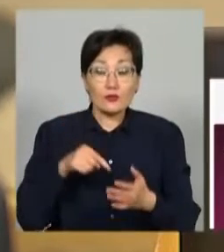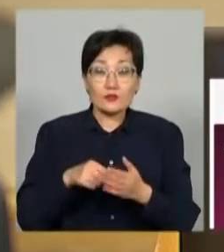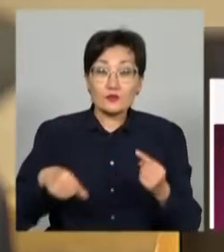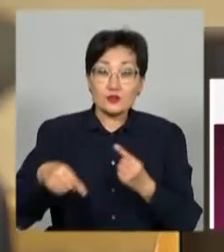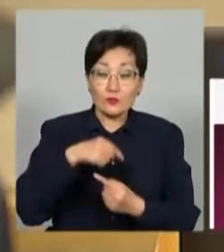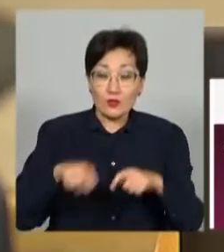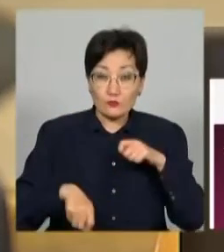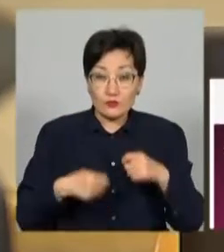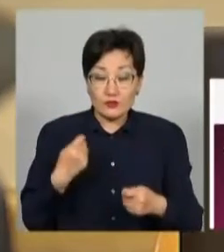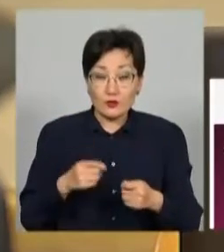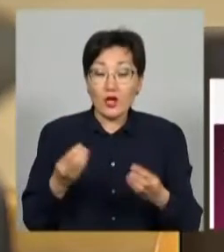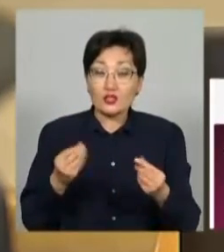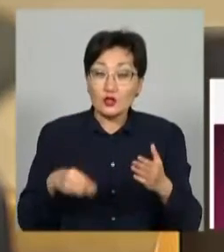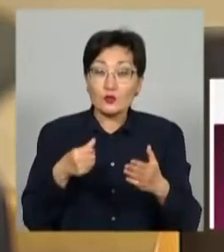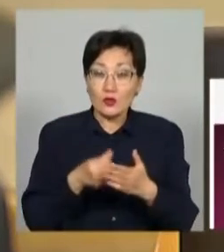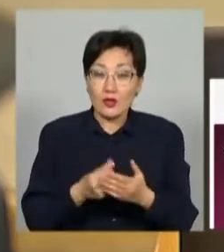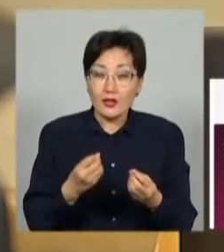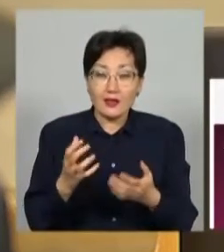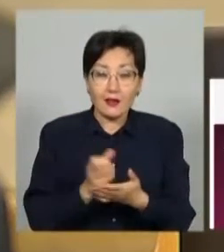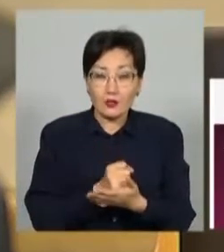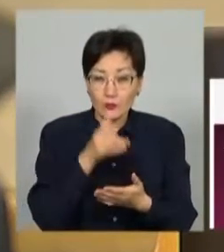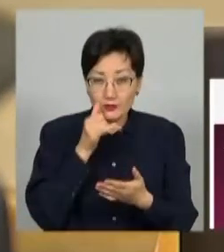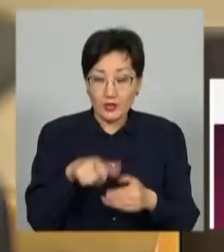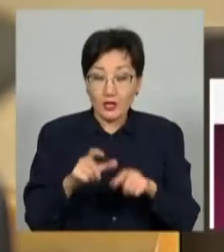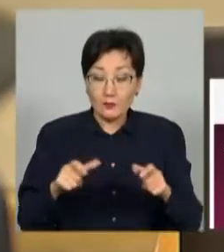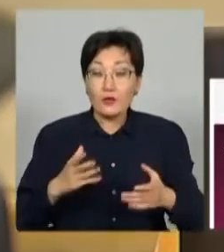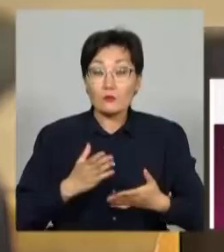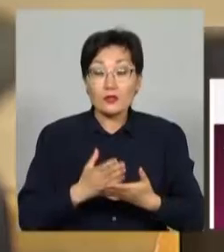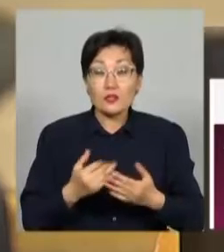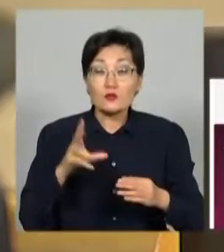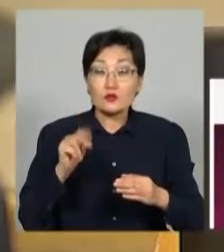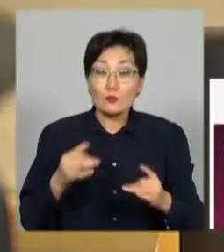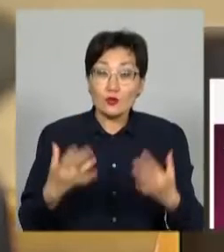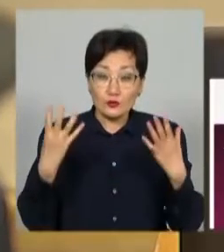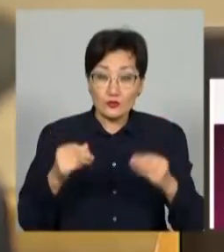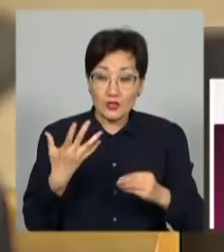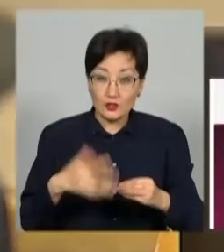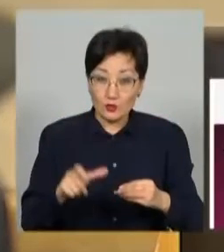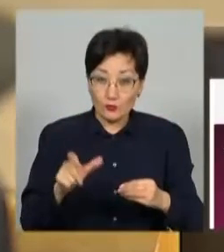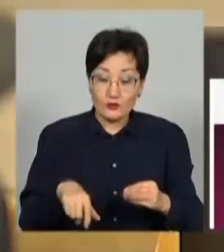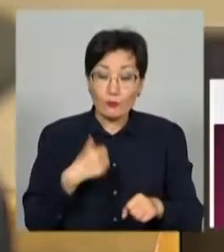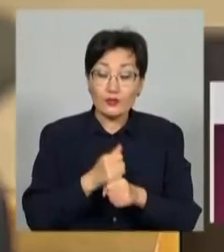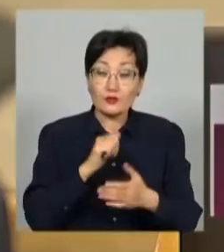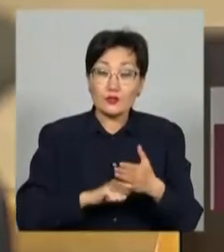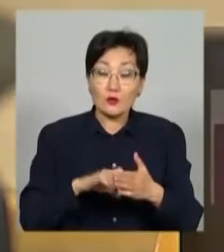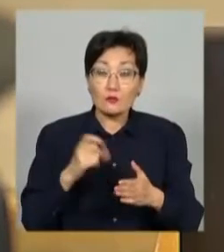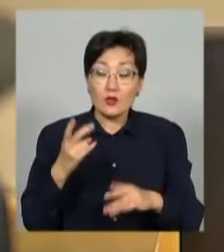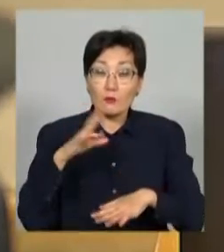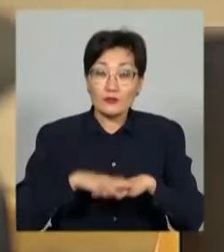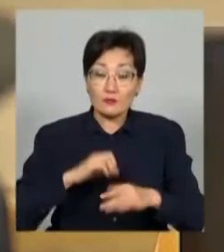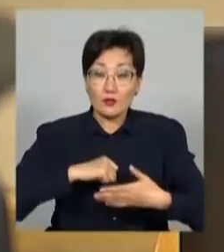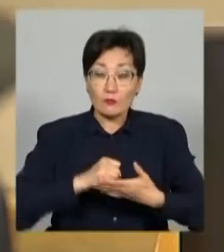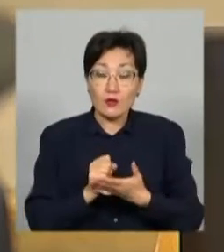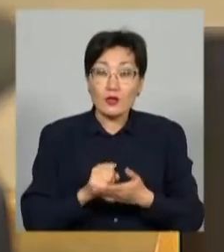кәсібіне келген шығынға өтемақы әлі де ала алмай жүрген азаматтар бар. Олардың саны бүгінде 50. Басты себеп ұлттық банк бекіткен